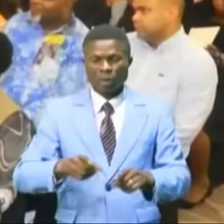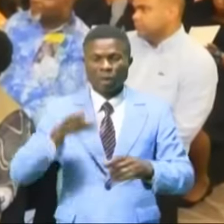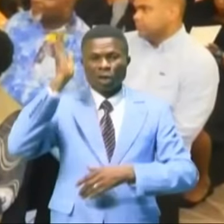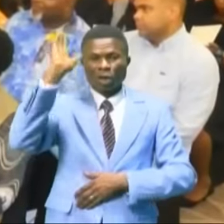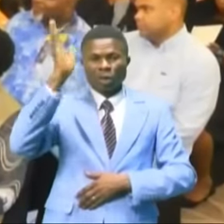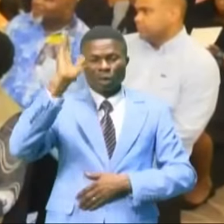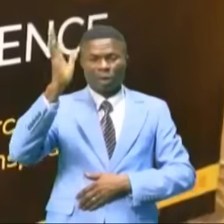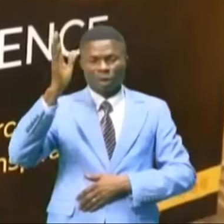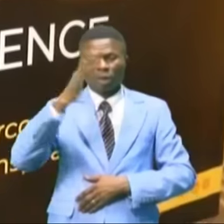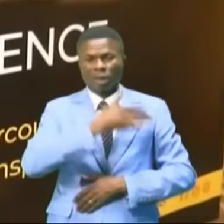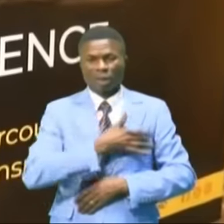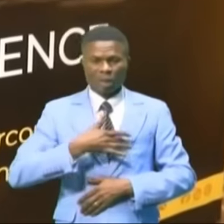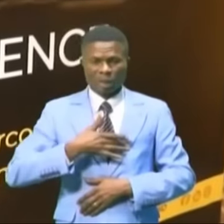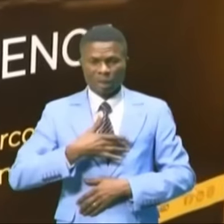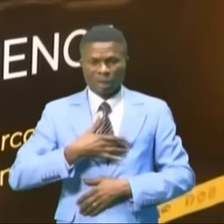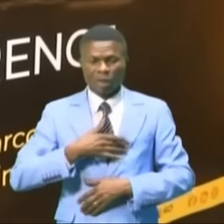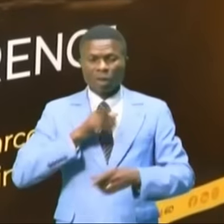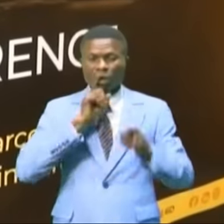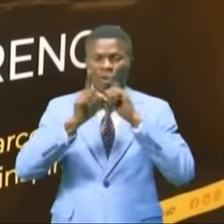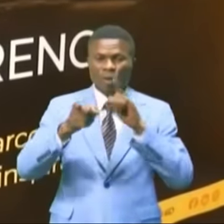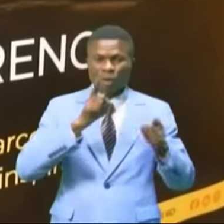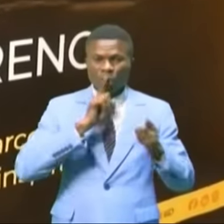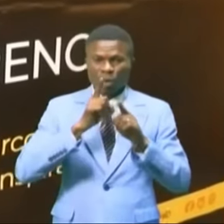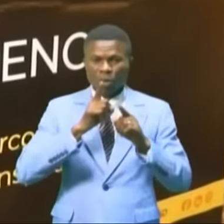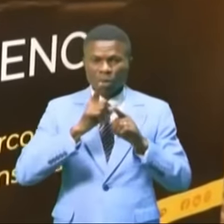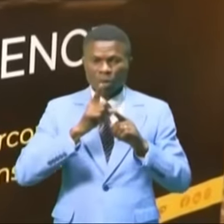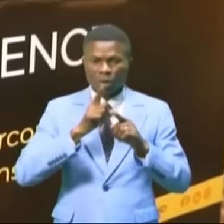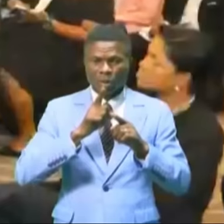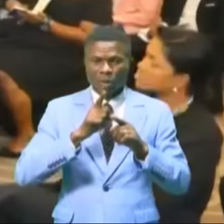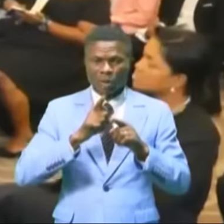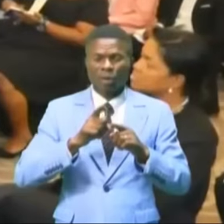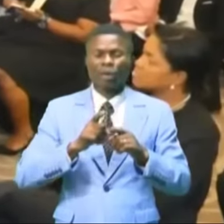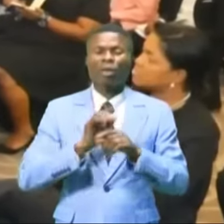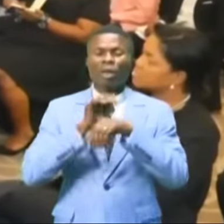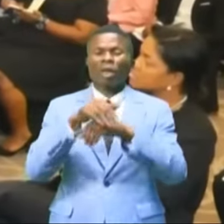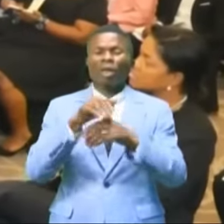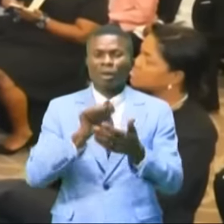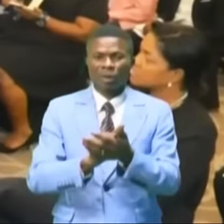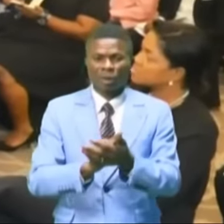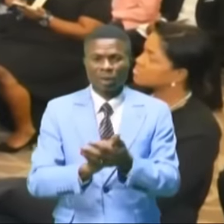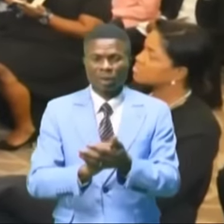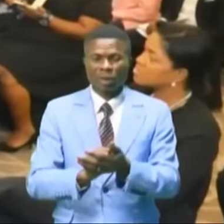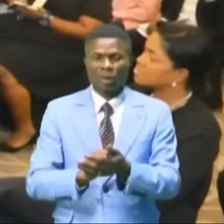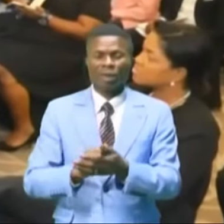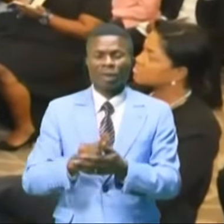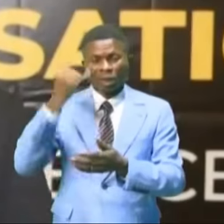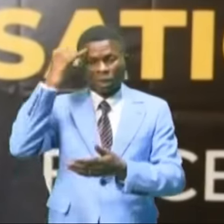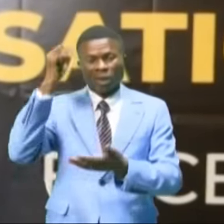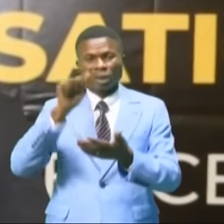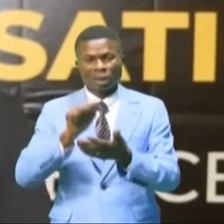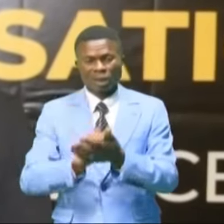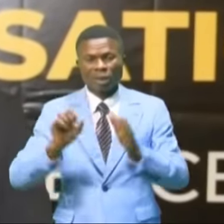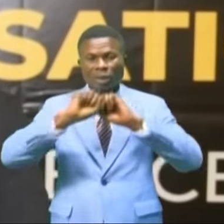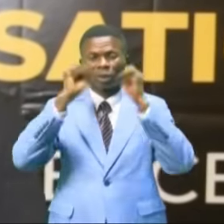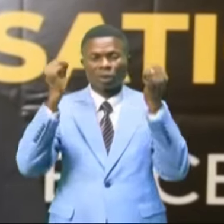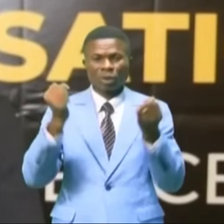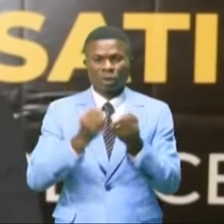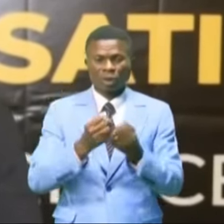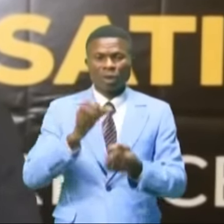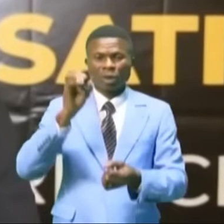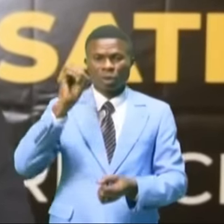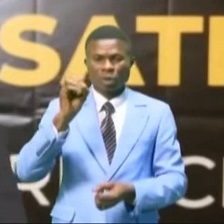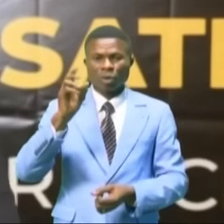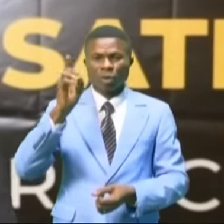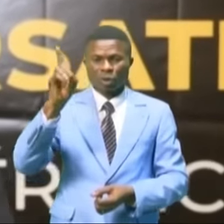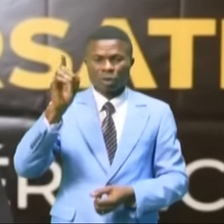conférence dénommée « Conversation » ont axé leur intervention. Dans cette initiative de la société Odari,